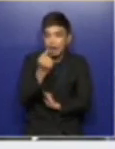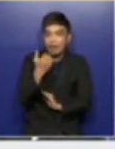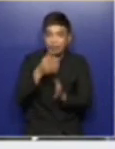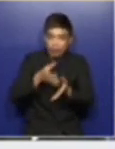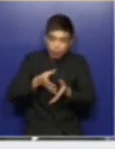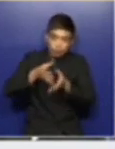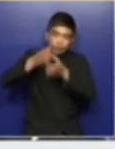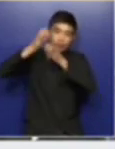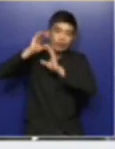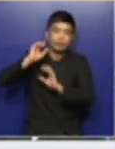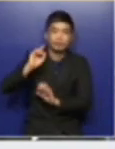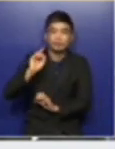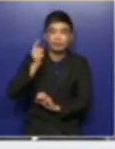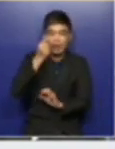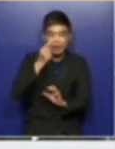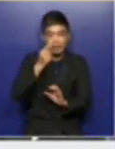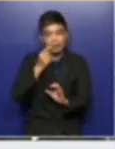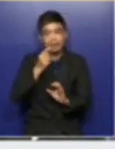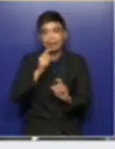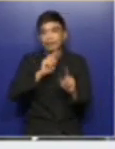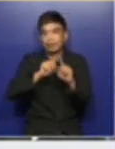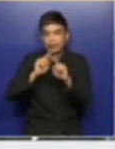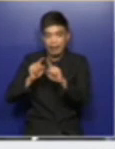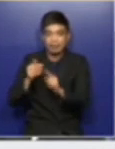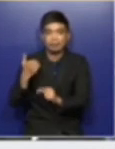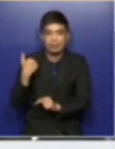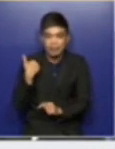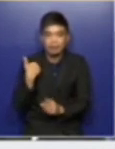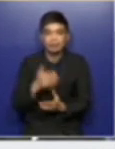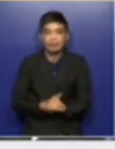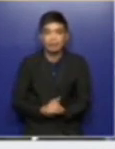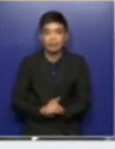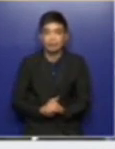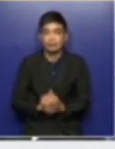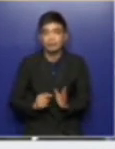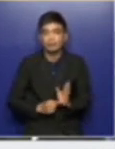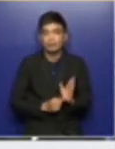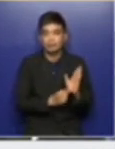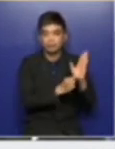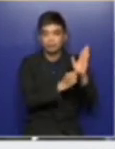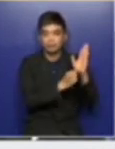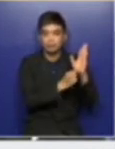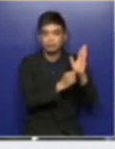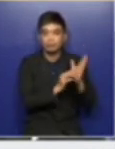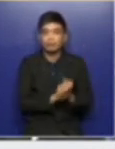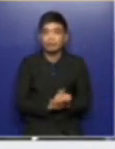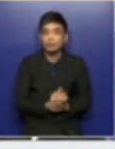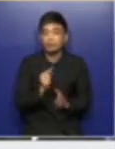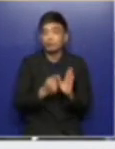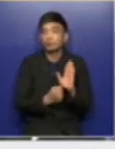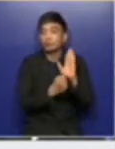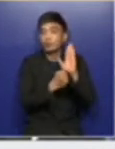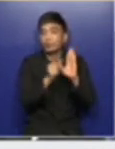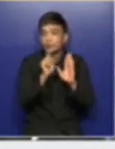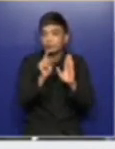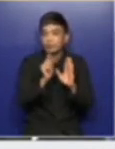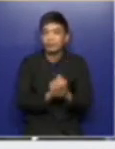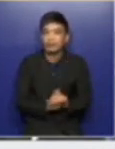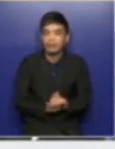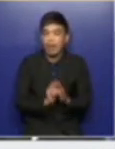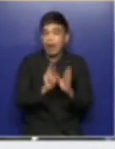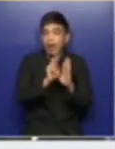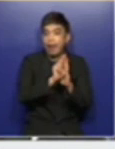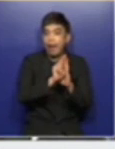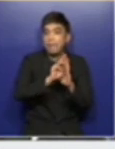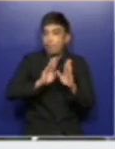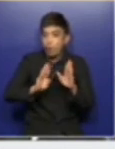วนในบางประเด็นนะครับผมยกตัวอย่างเช่นการให้ความสำคัญเกี่ยวกับระบบการตรวจส